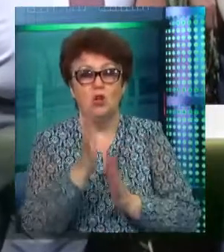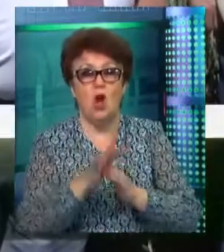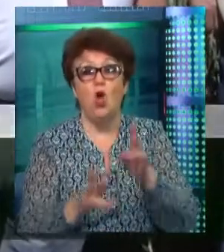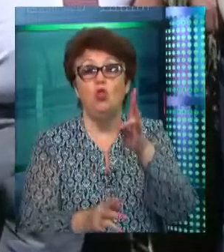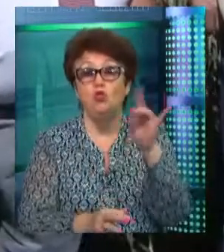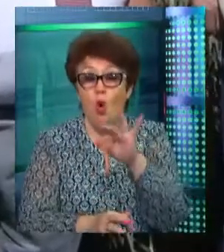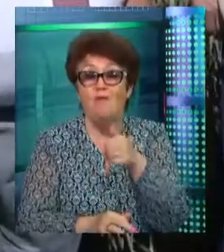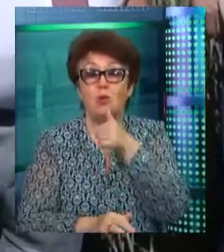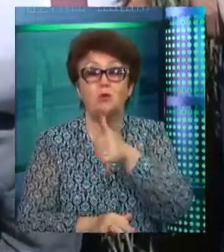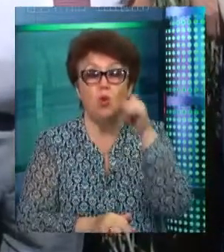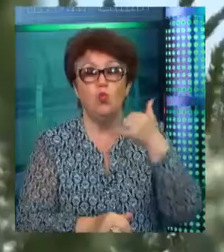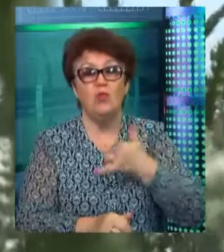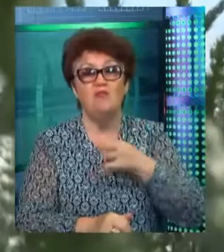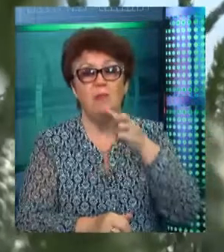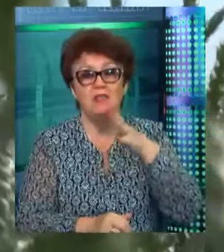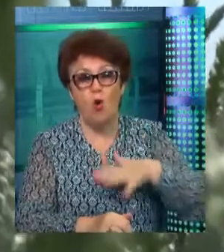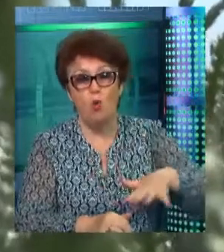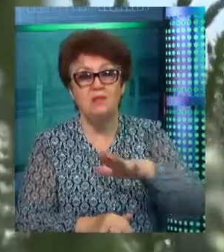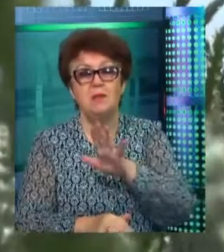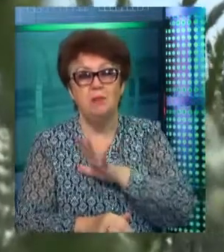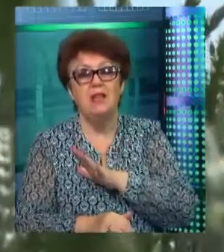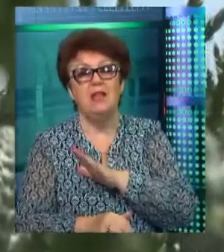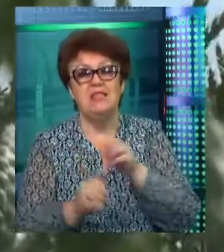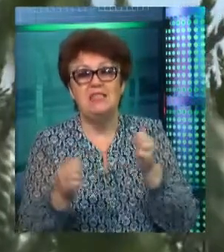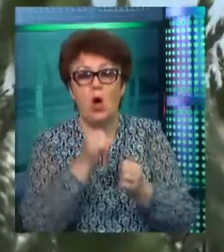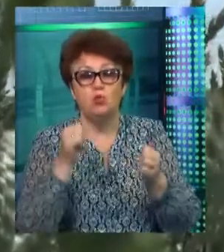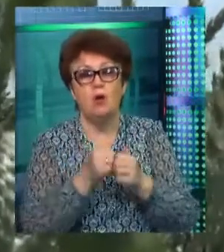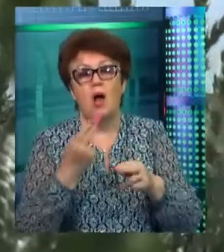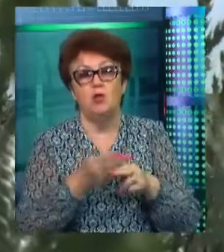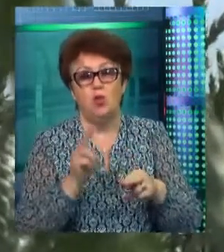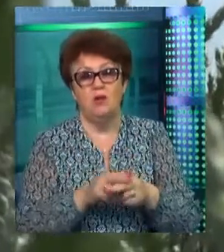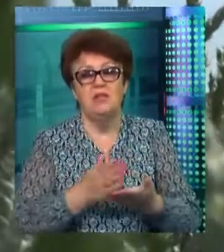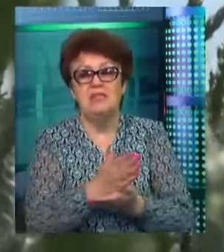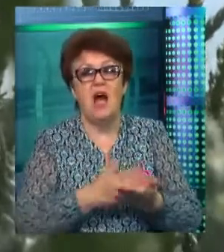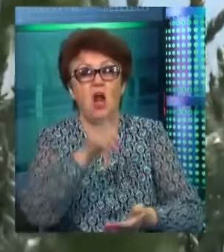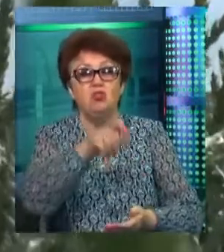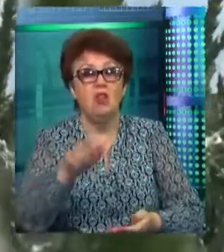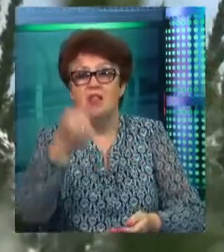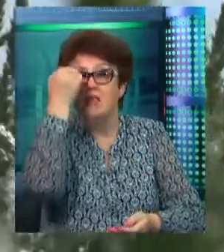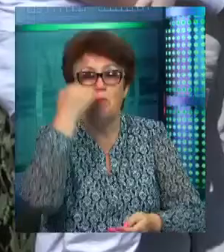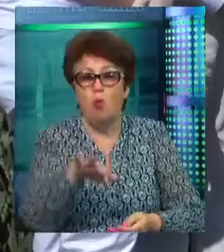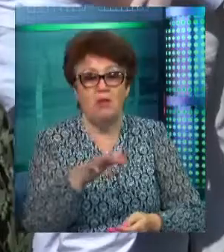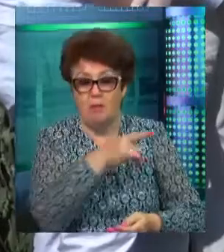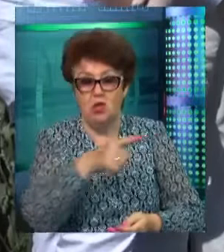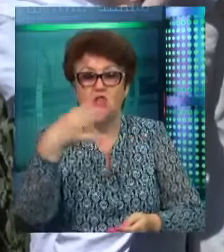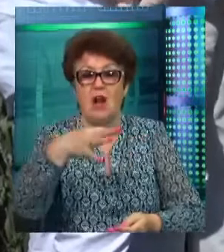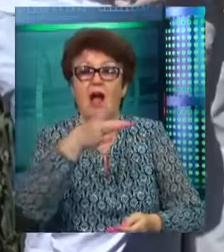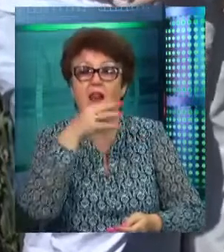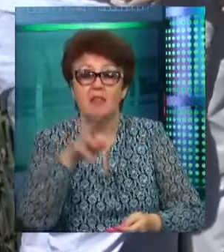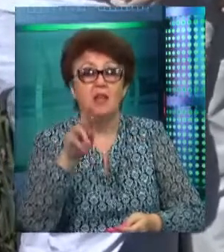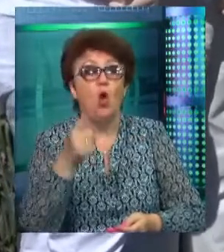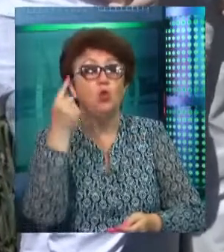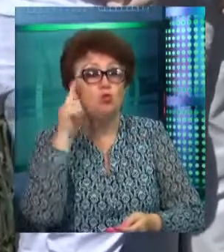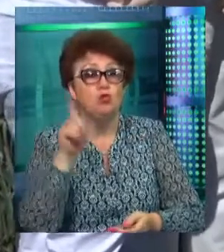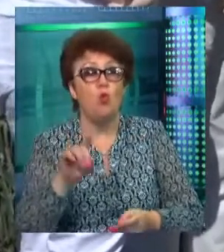году у нас брянской области было за которой старожилы не помнят для предельной патент 40 лет я думаю что у нас